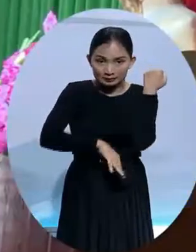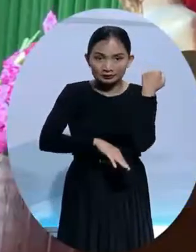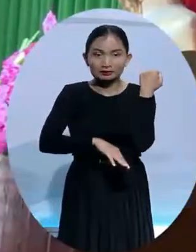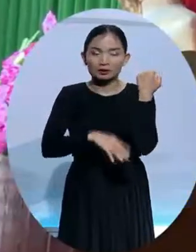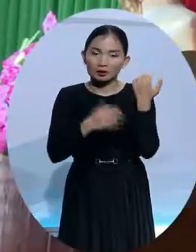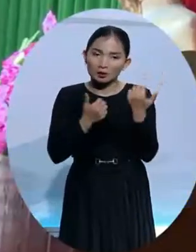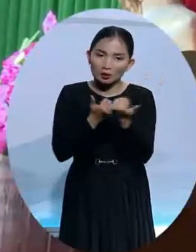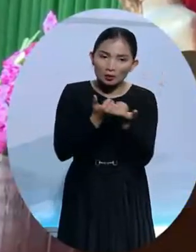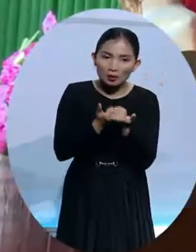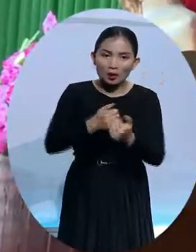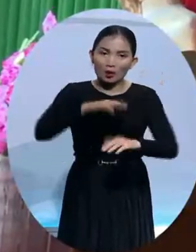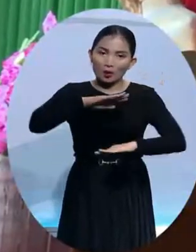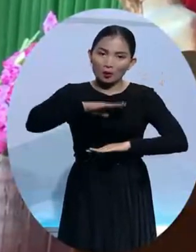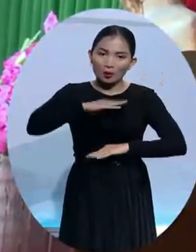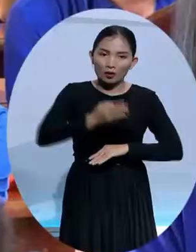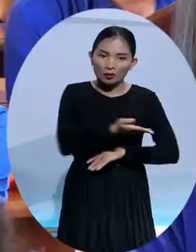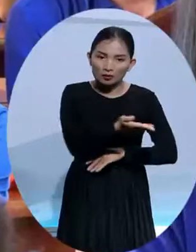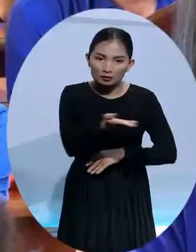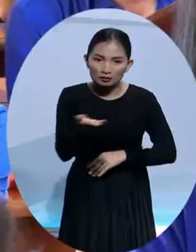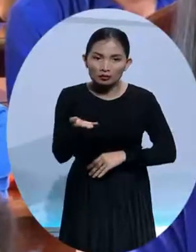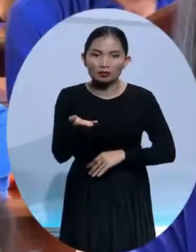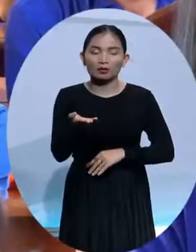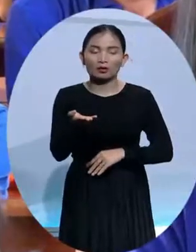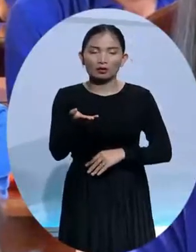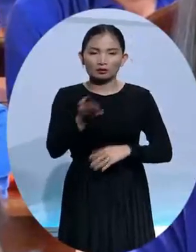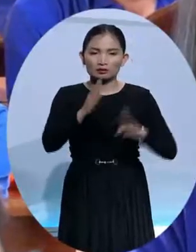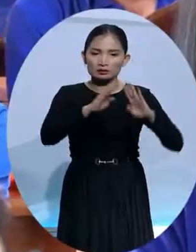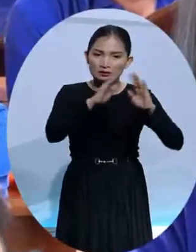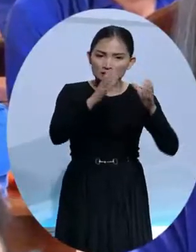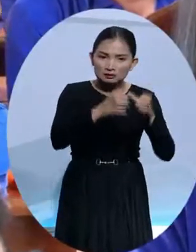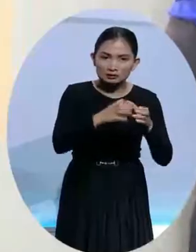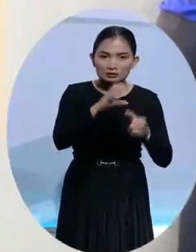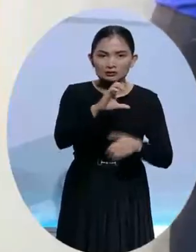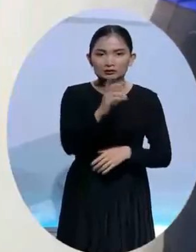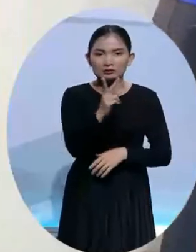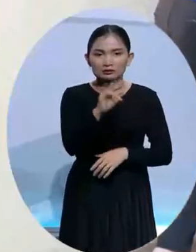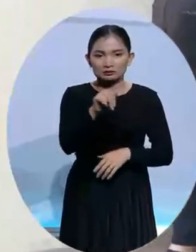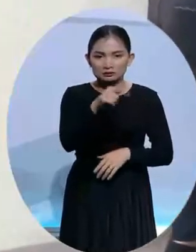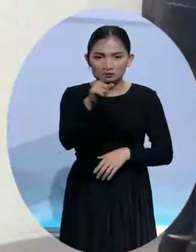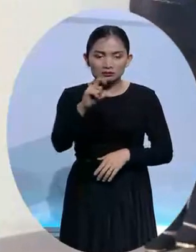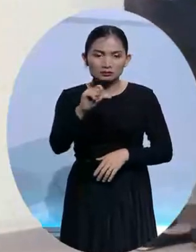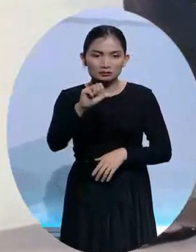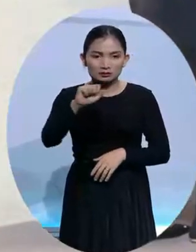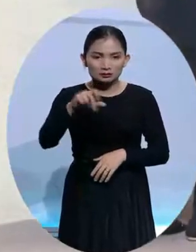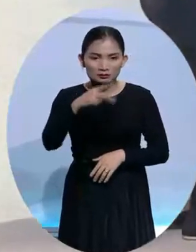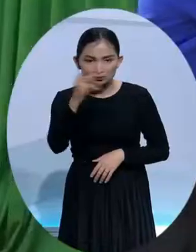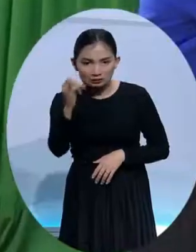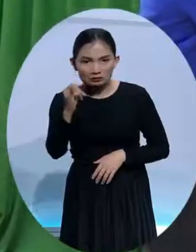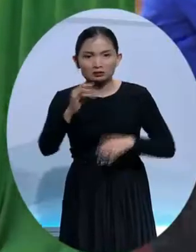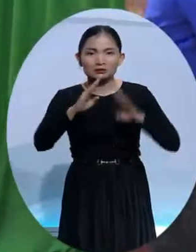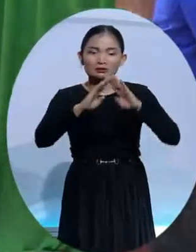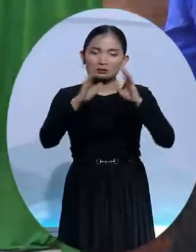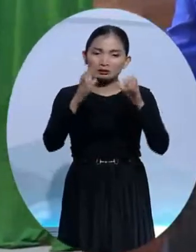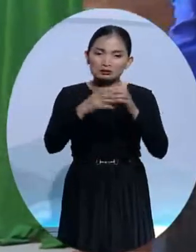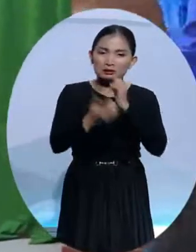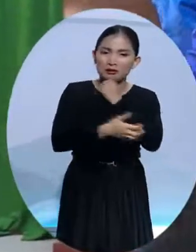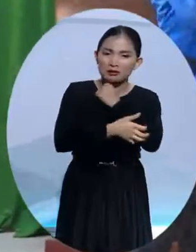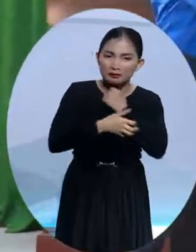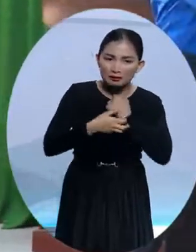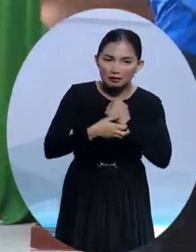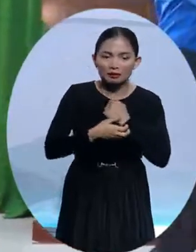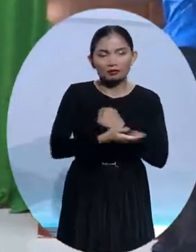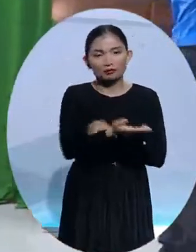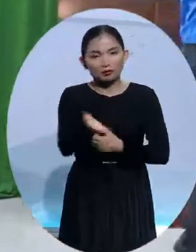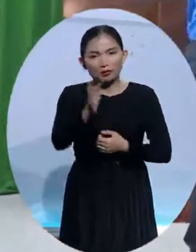đình chính sách và 10 hộ gia đình bảo trợ xã hội, 20 em học sinh vượt khó học giỏi. Đồng thời, chương trình còn mang những phần quà thiết thực